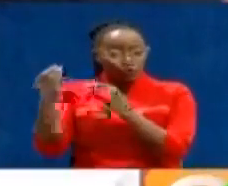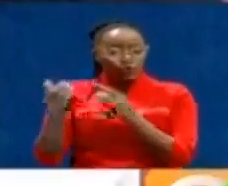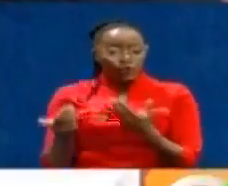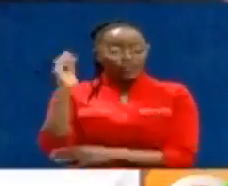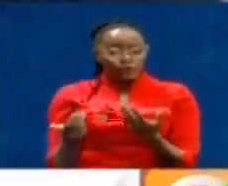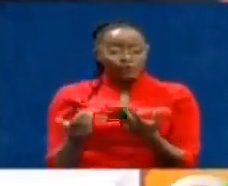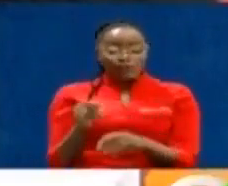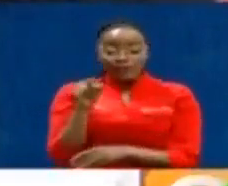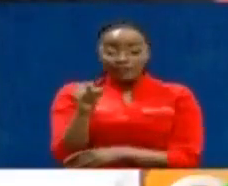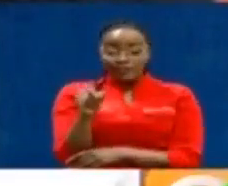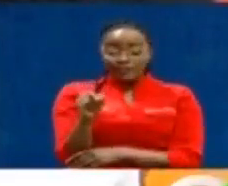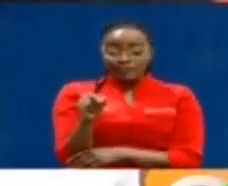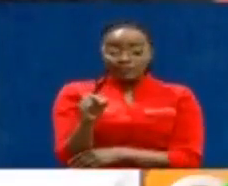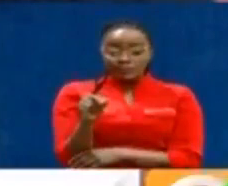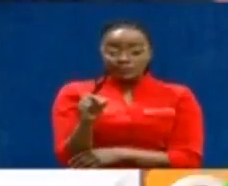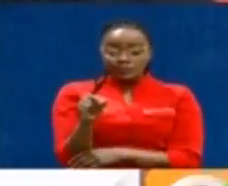Na hii